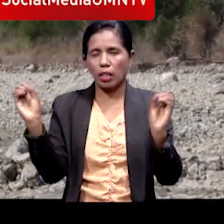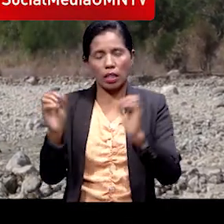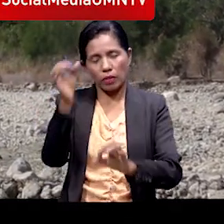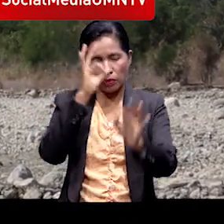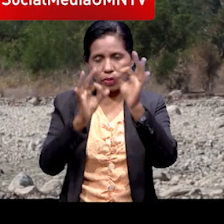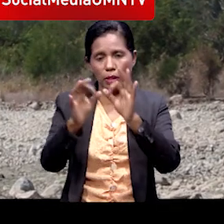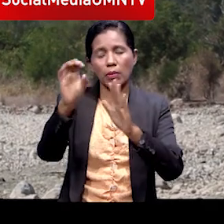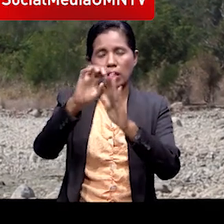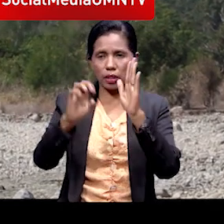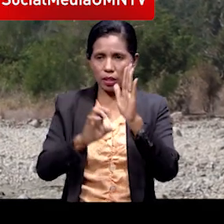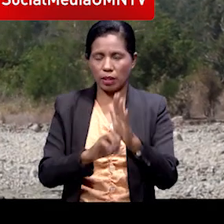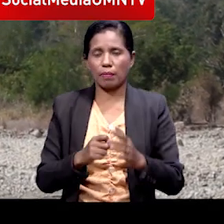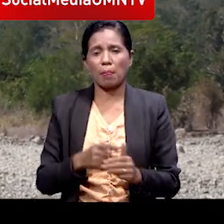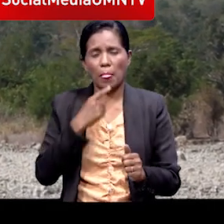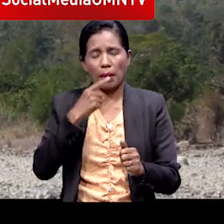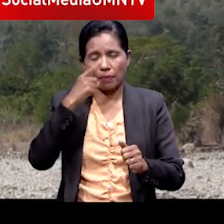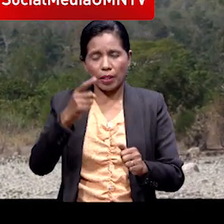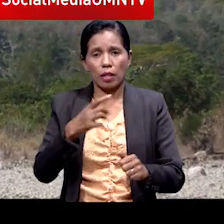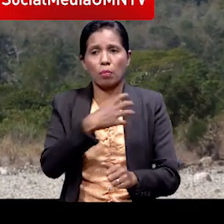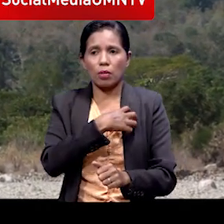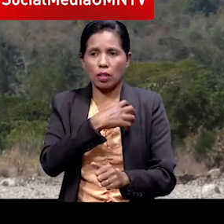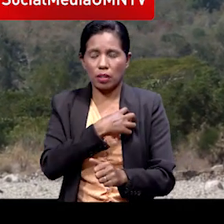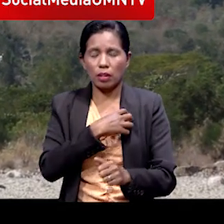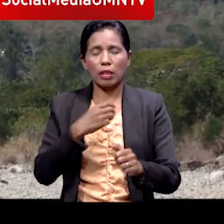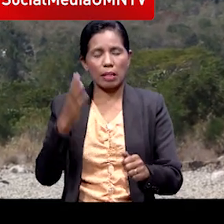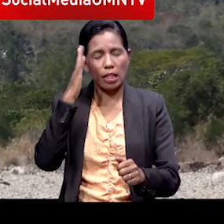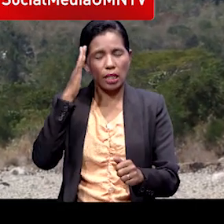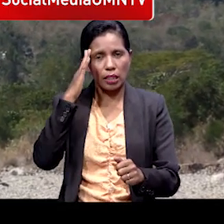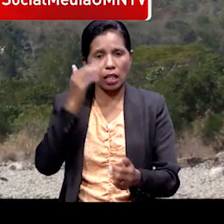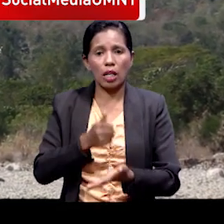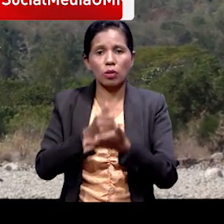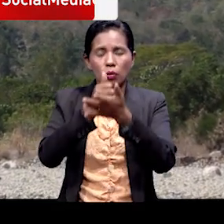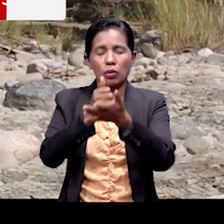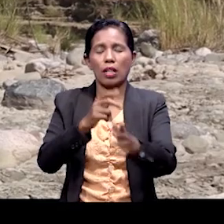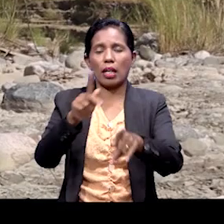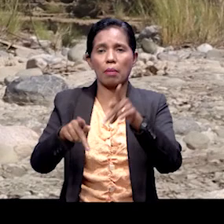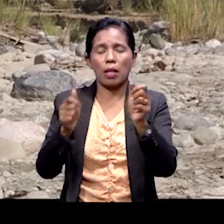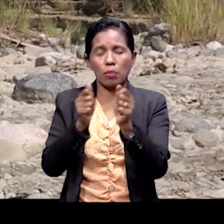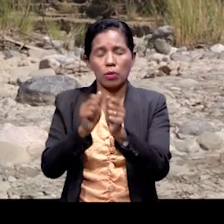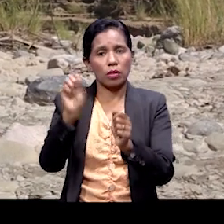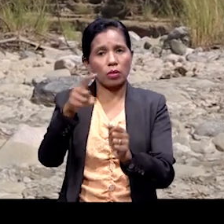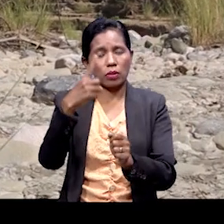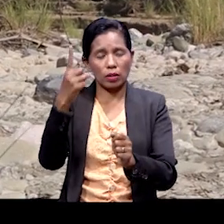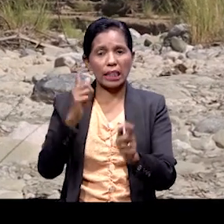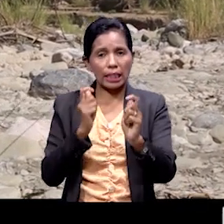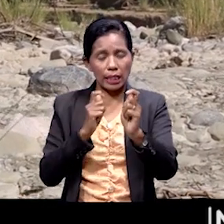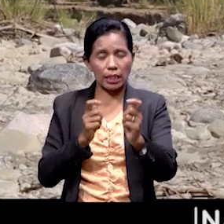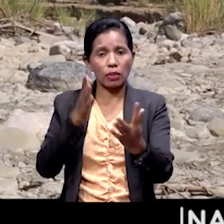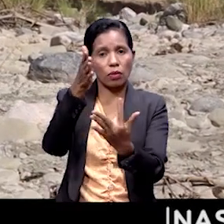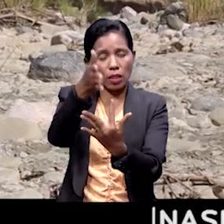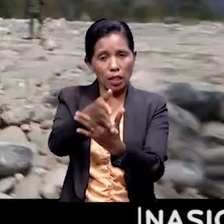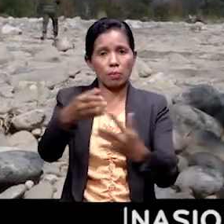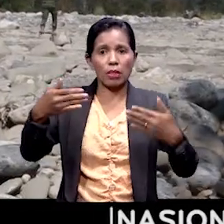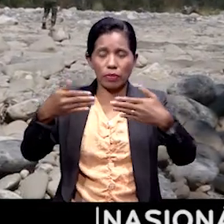relaciona o caso membro unidade patrulhamento fronteira, nebe desconfia, facilita cidadão na instrução ida, tenta atuhakat fronteira